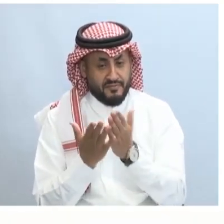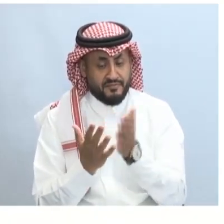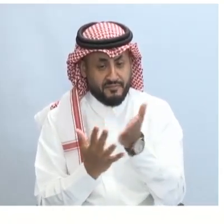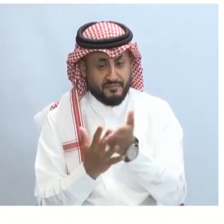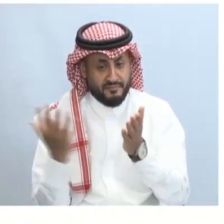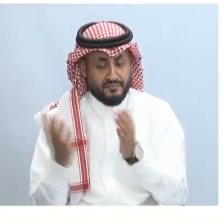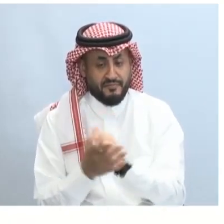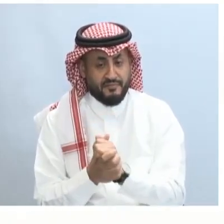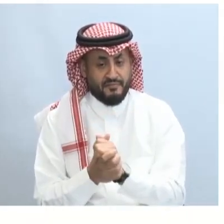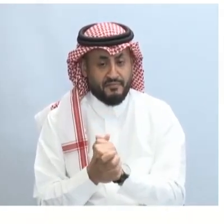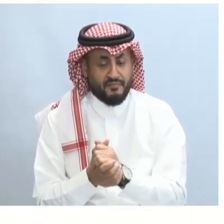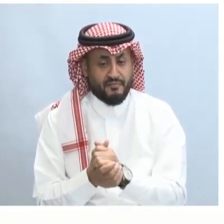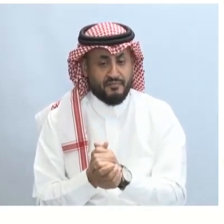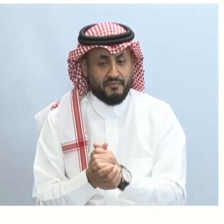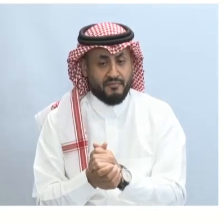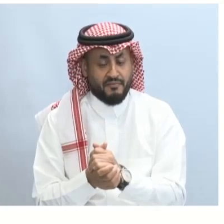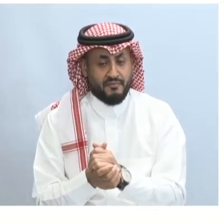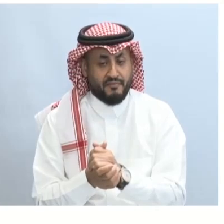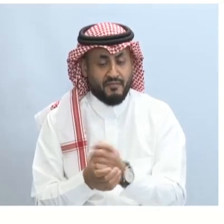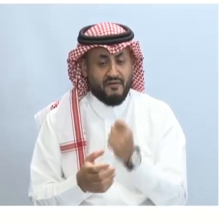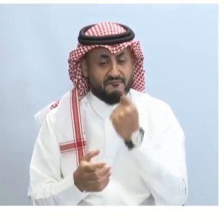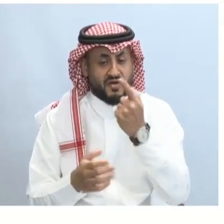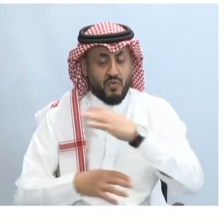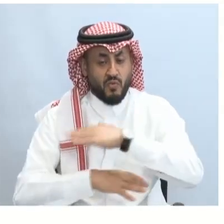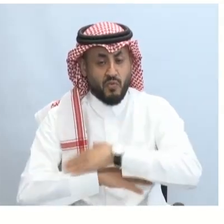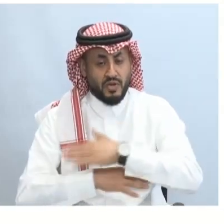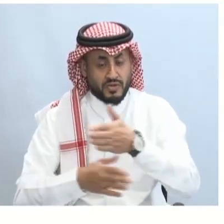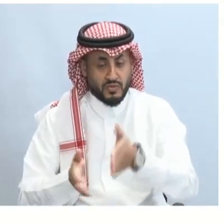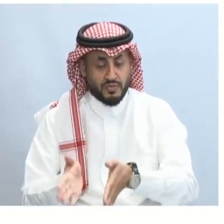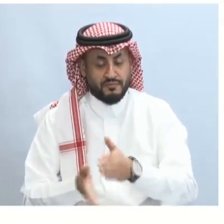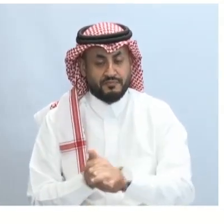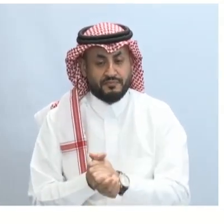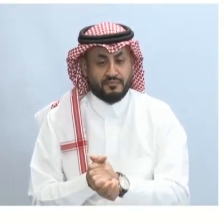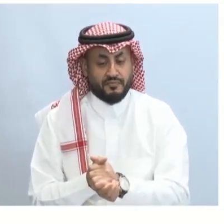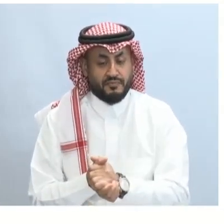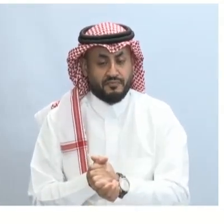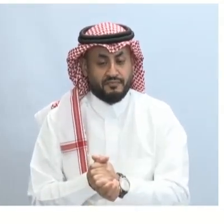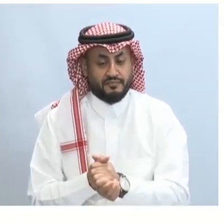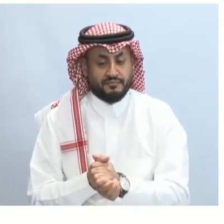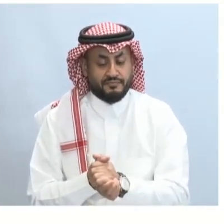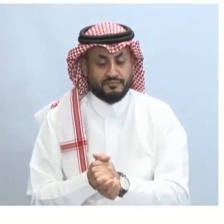وهو الفقه والسلوك قسم الفقه والسلوك